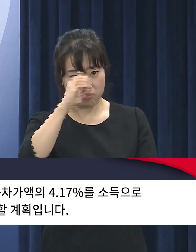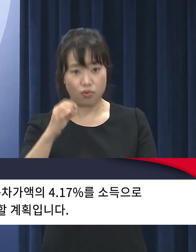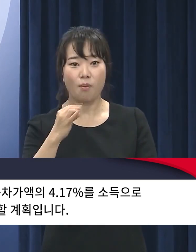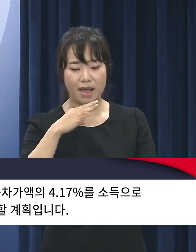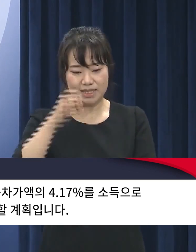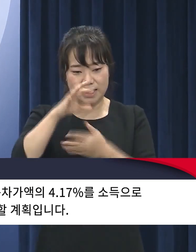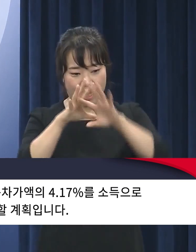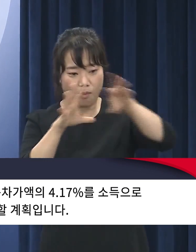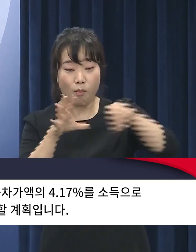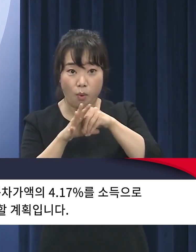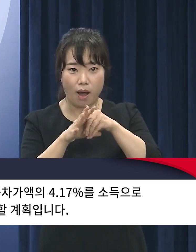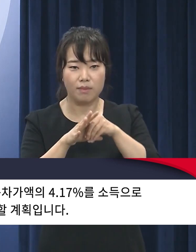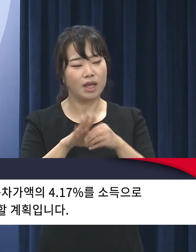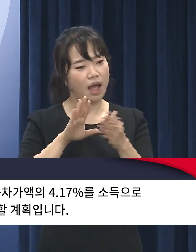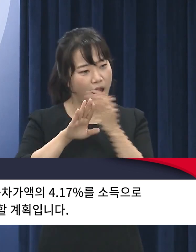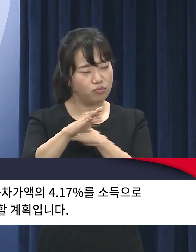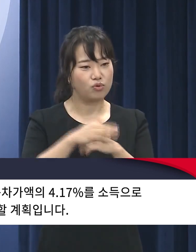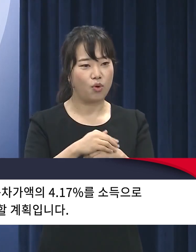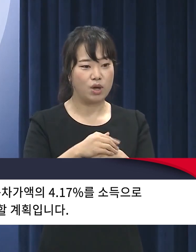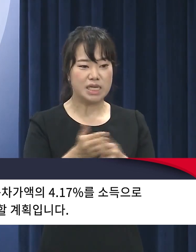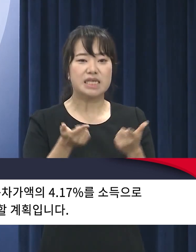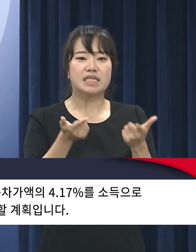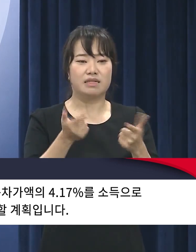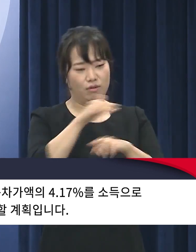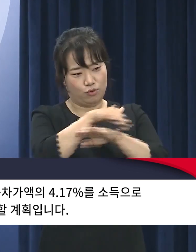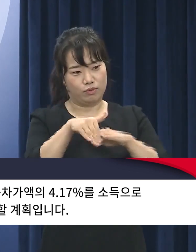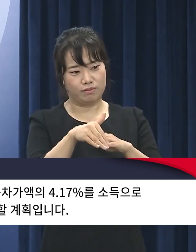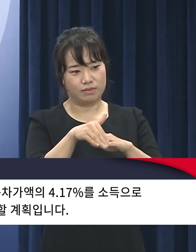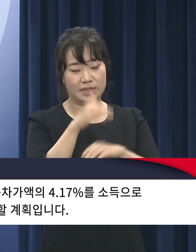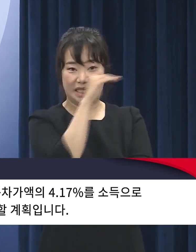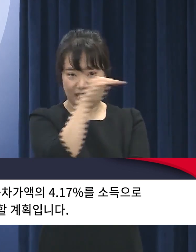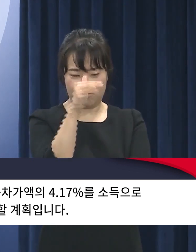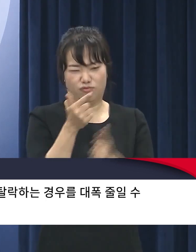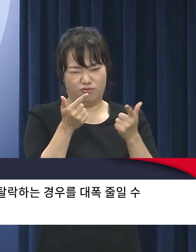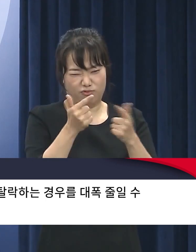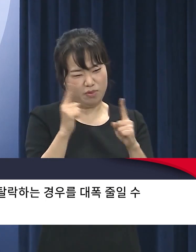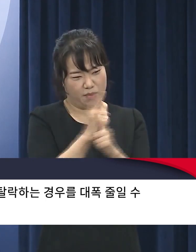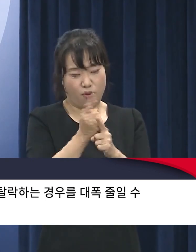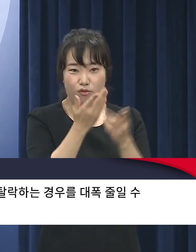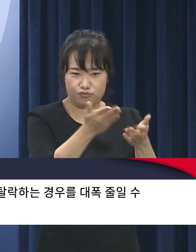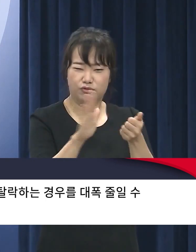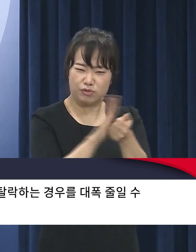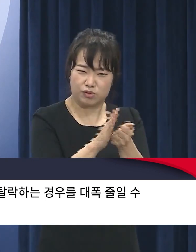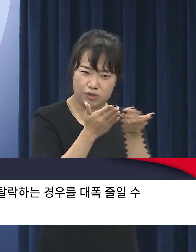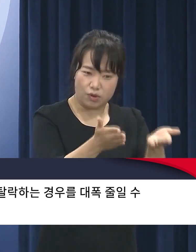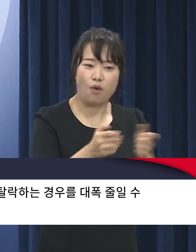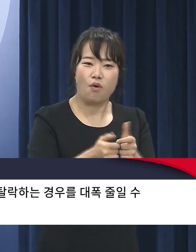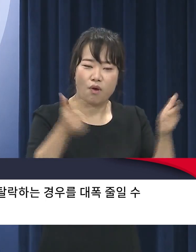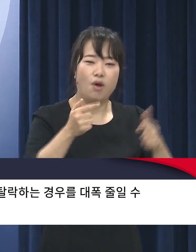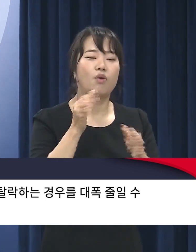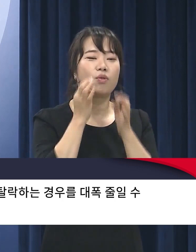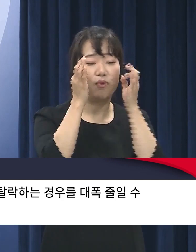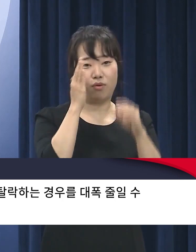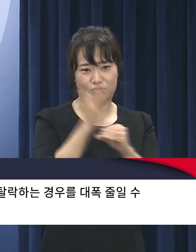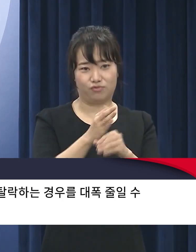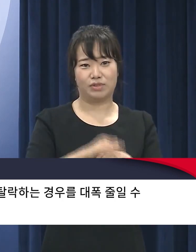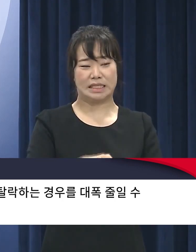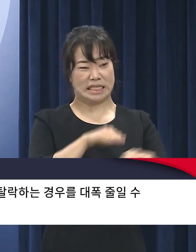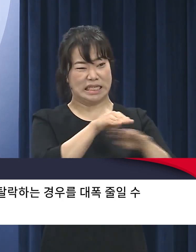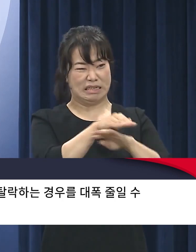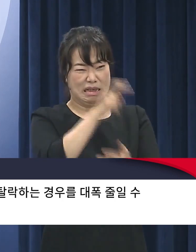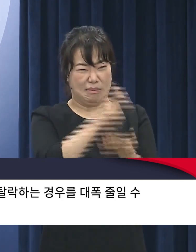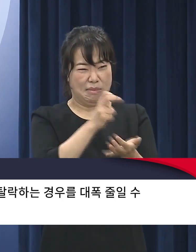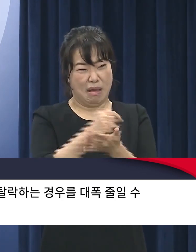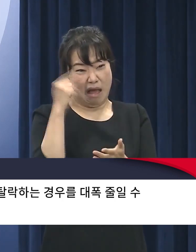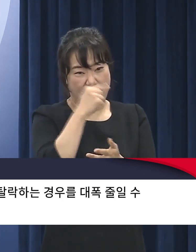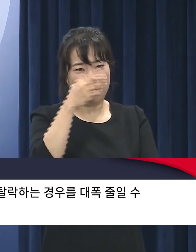반영하고 있는데 자동차 배기량 등 기준을 보다 완화할 계획입니다. 이를 통해 자동차에 대한 과도한